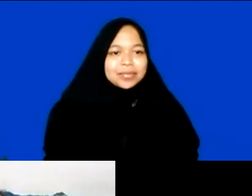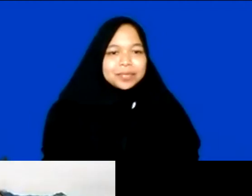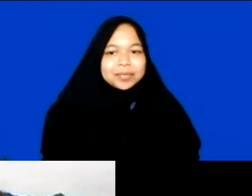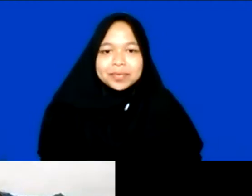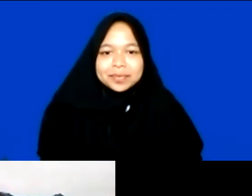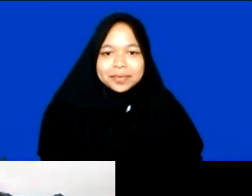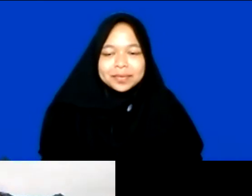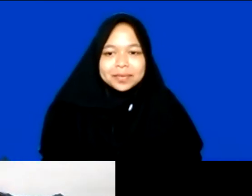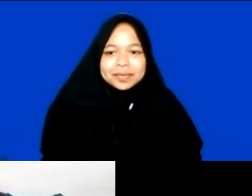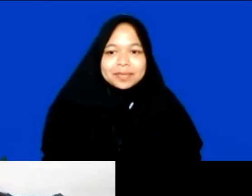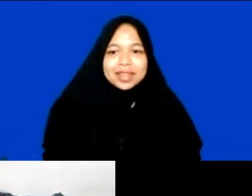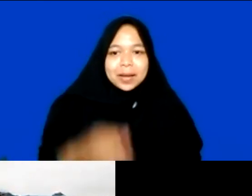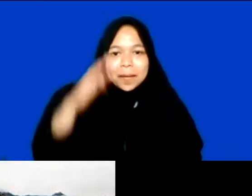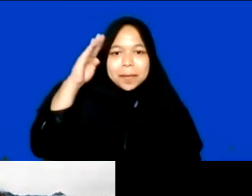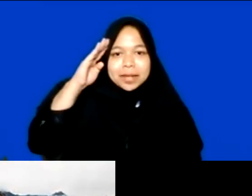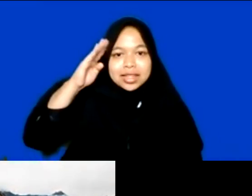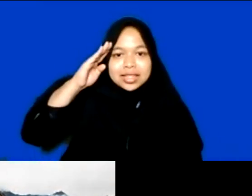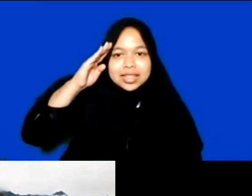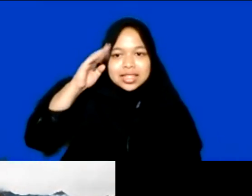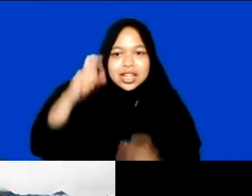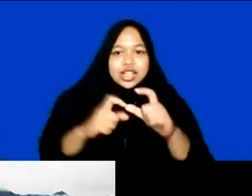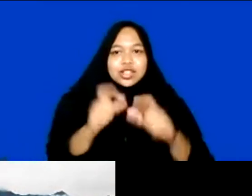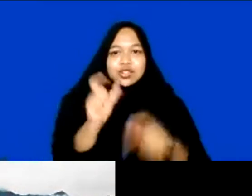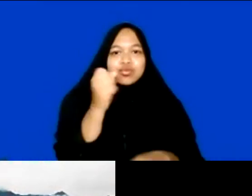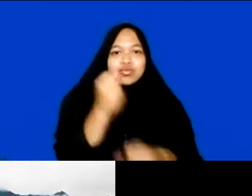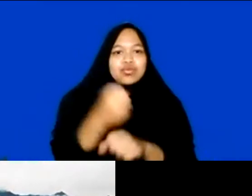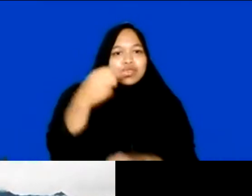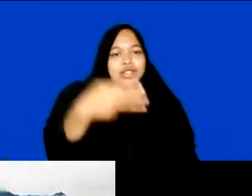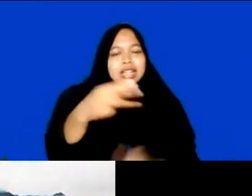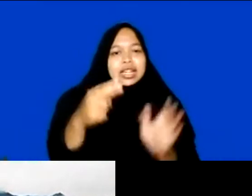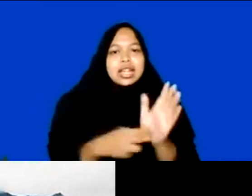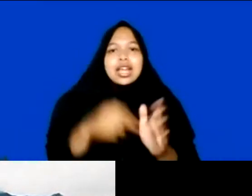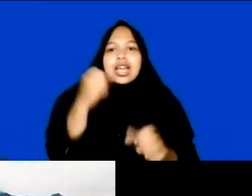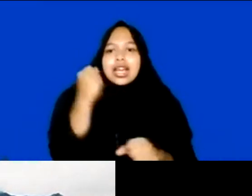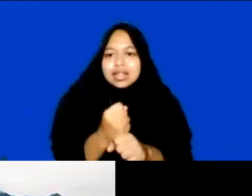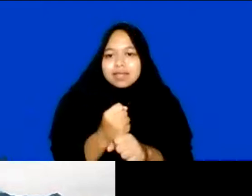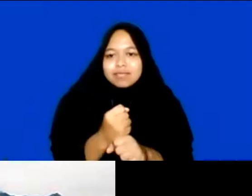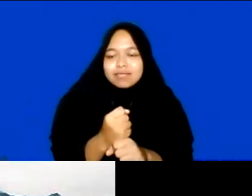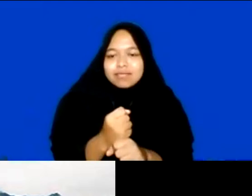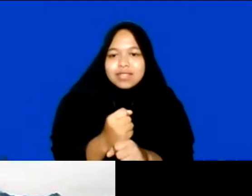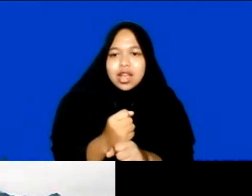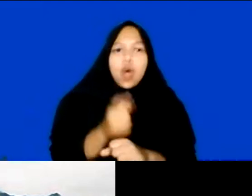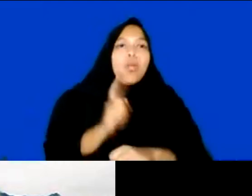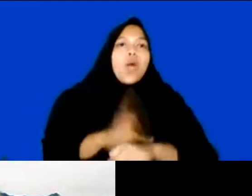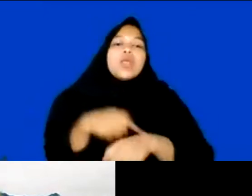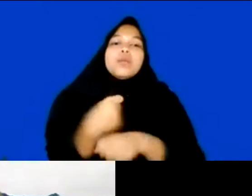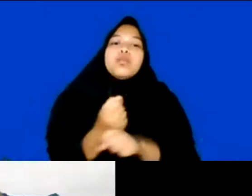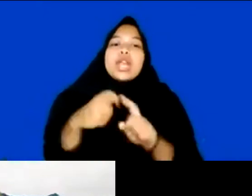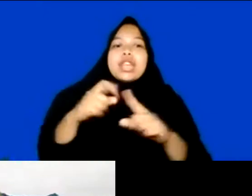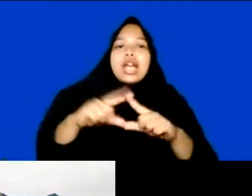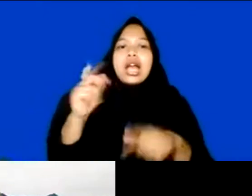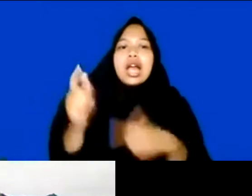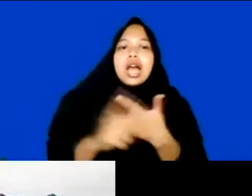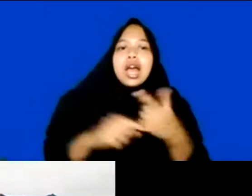dari Mas Sugeng Putra. Dalam membuat karya terkadang kita mudah, bahkan semua orang